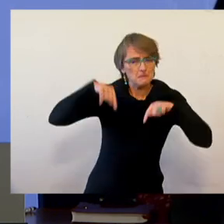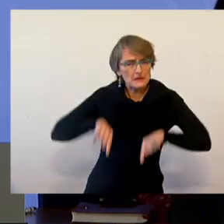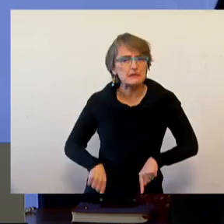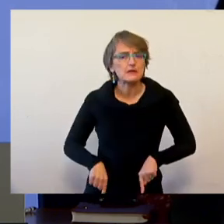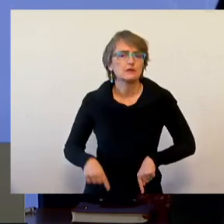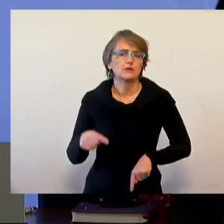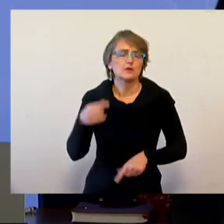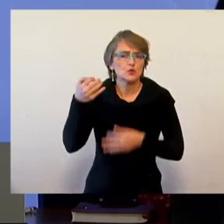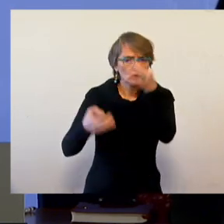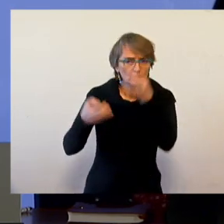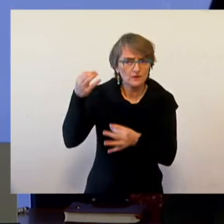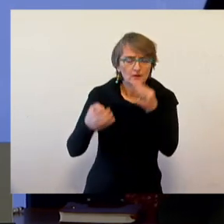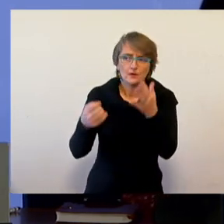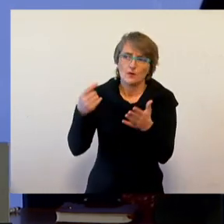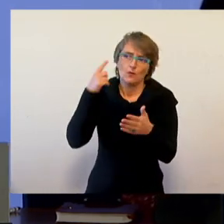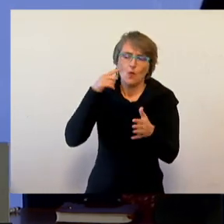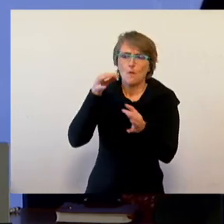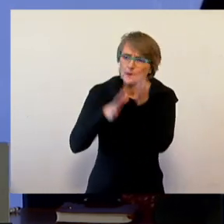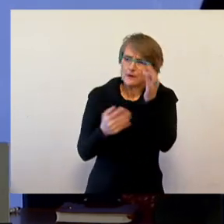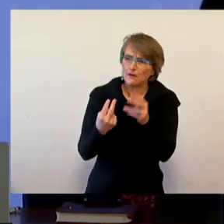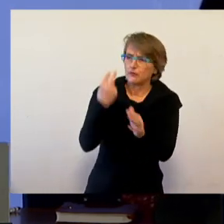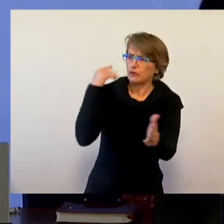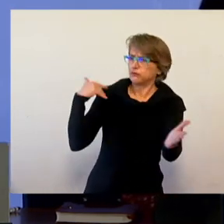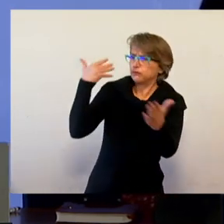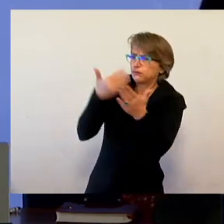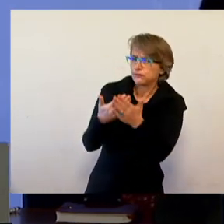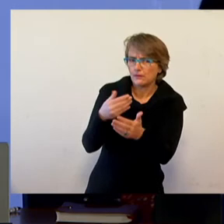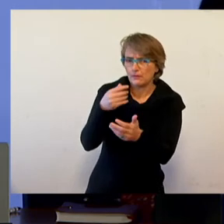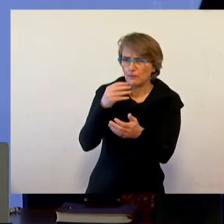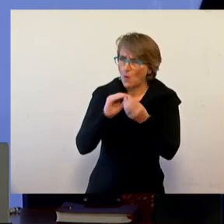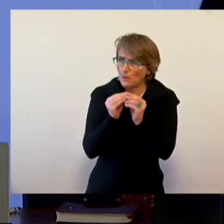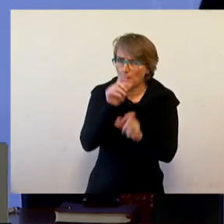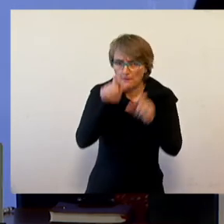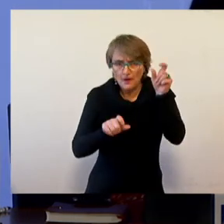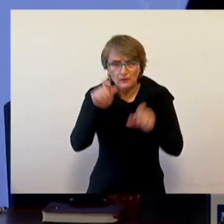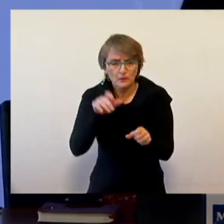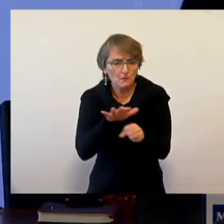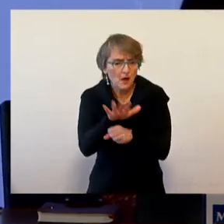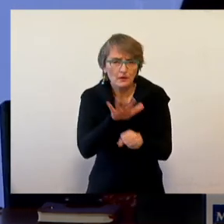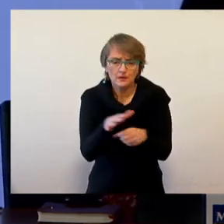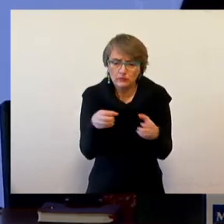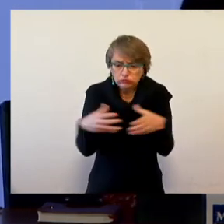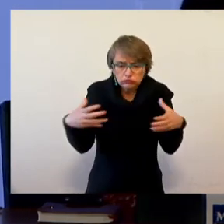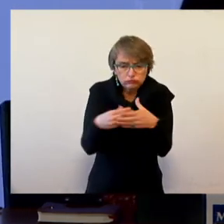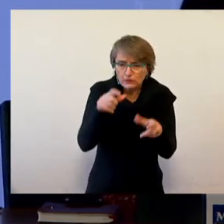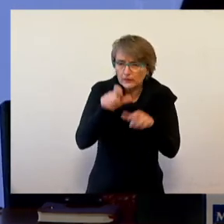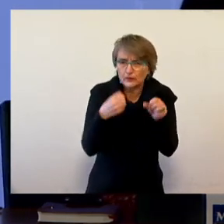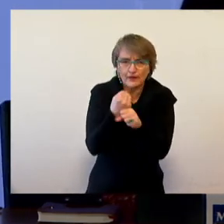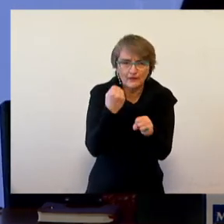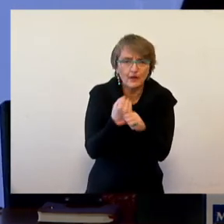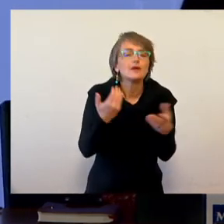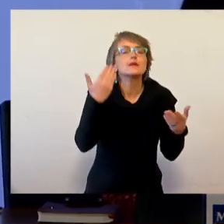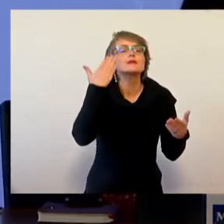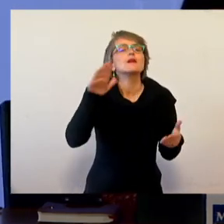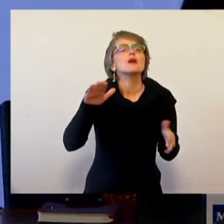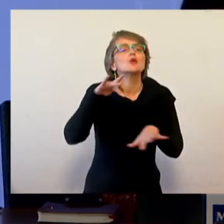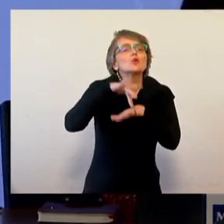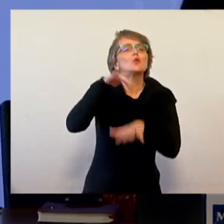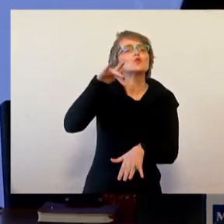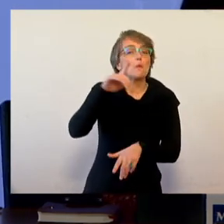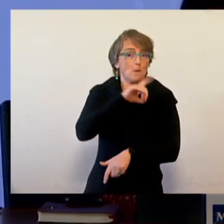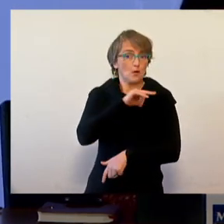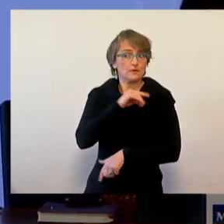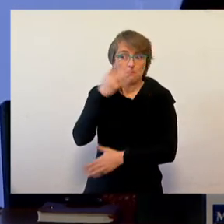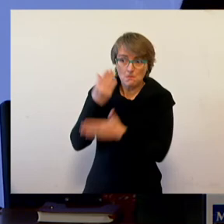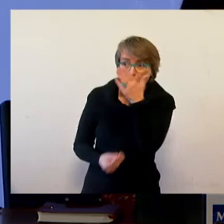supplémentaires pour nos juridictions. Car de la même manière que nous avons été dotés en effectifs de police, et ils arrivent, il y a